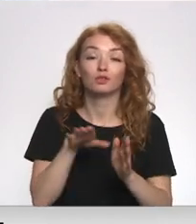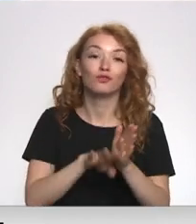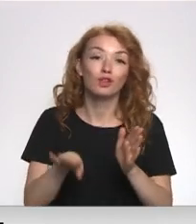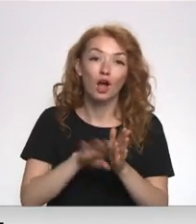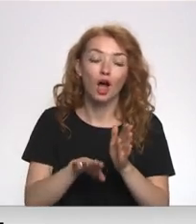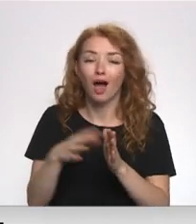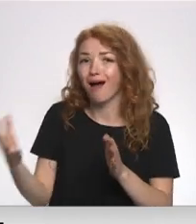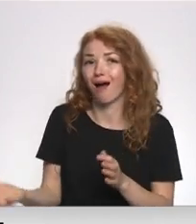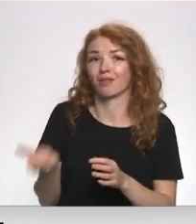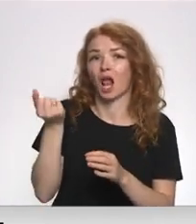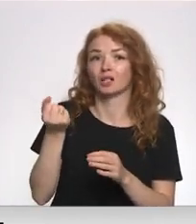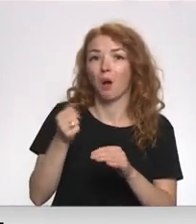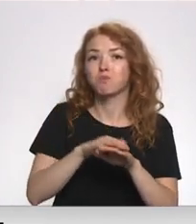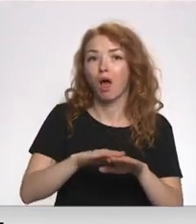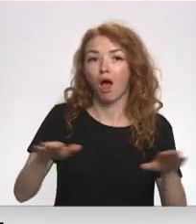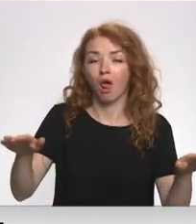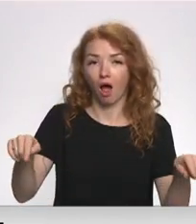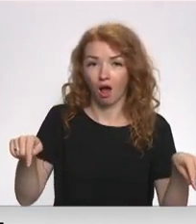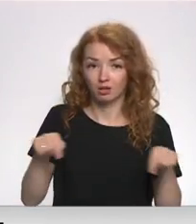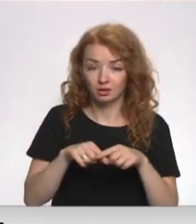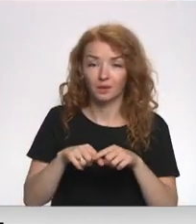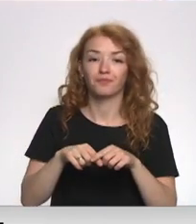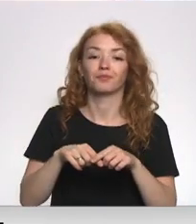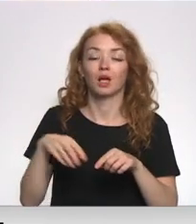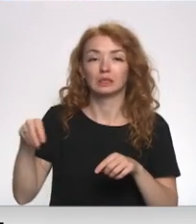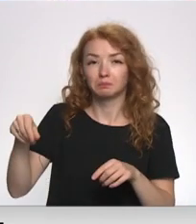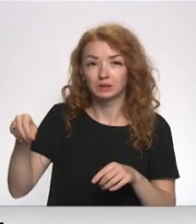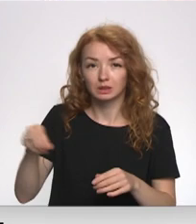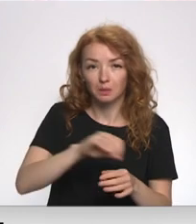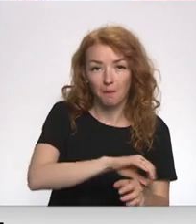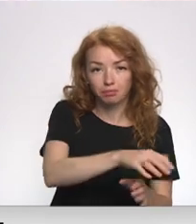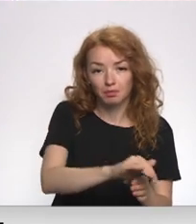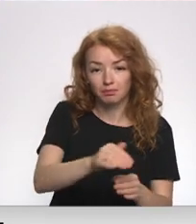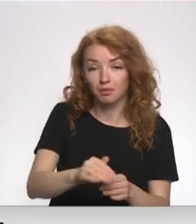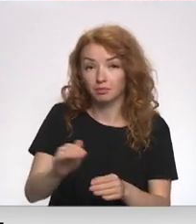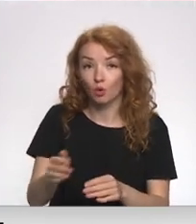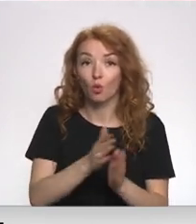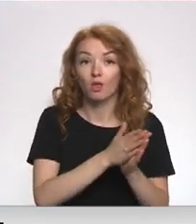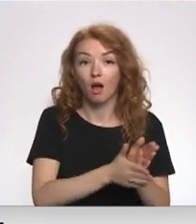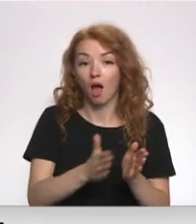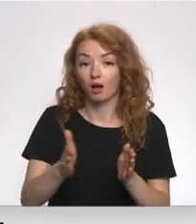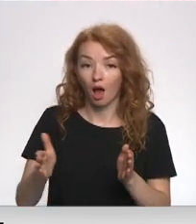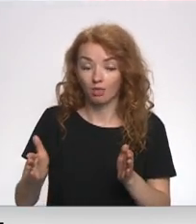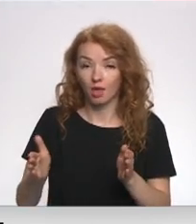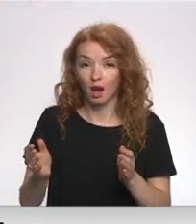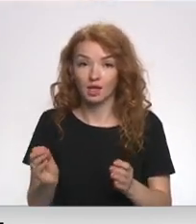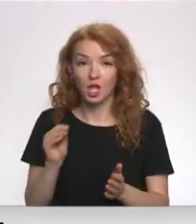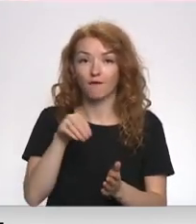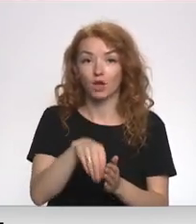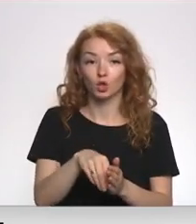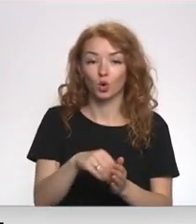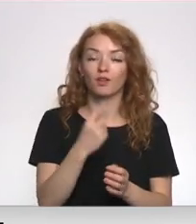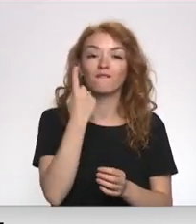vienkārši atrasts palaks, uzbērtas nelielas smilšu kaudzes, un katrā no tām ievietota toreiz